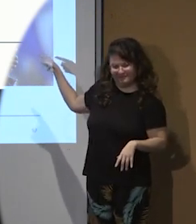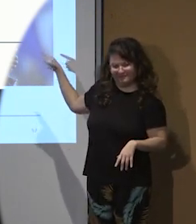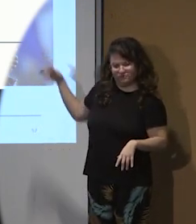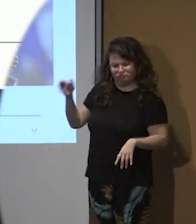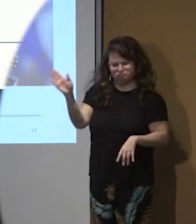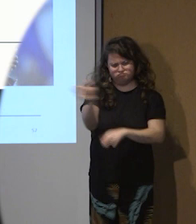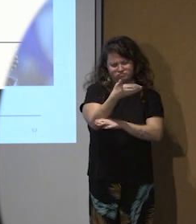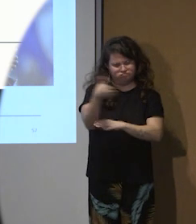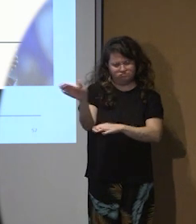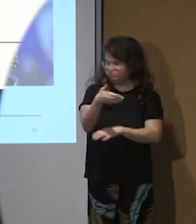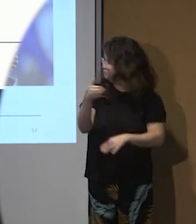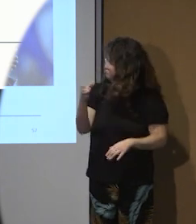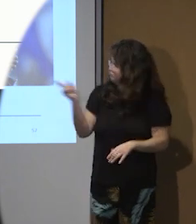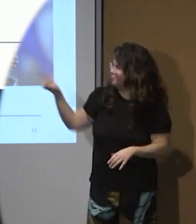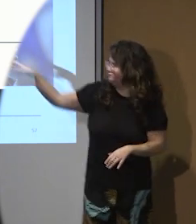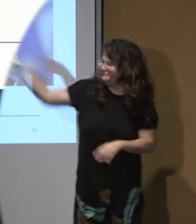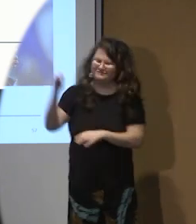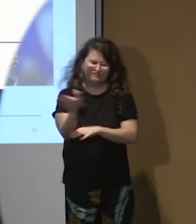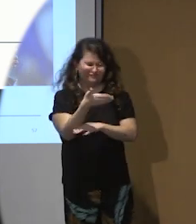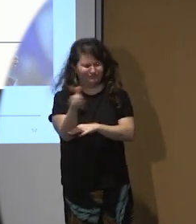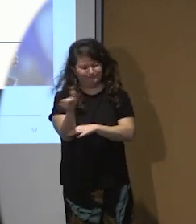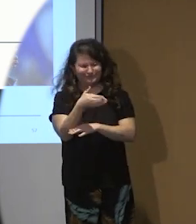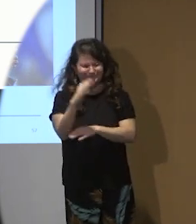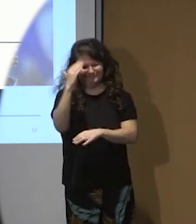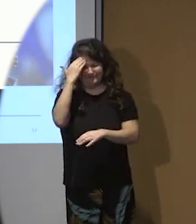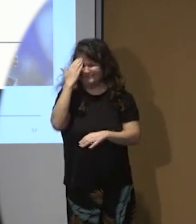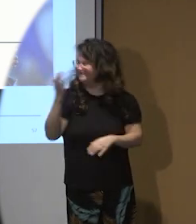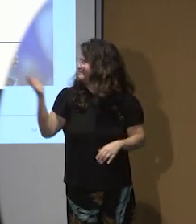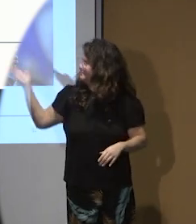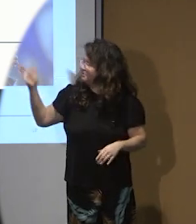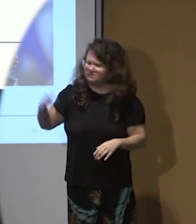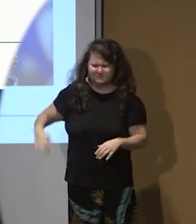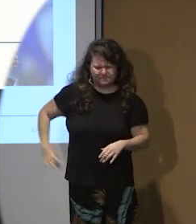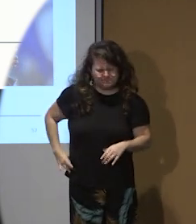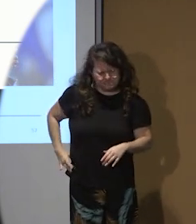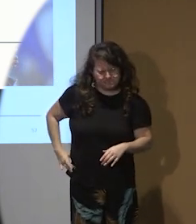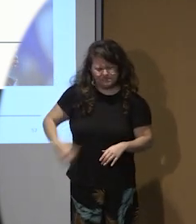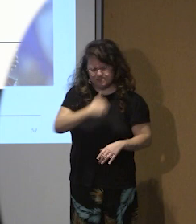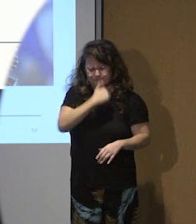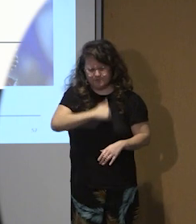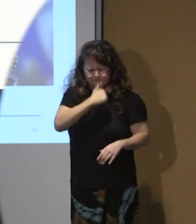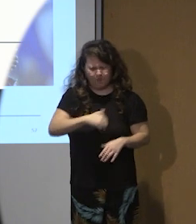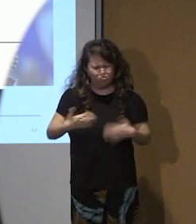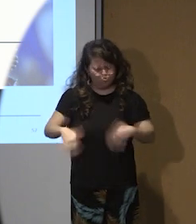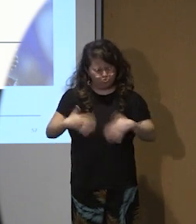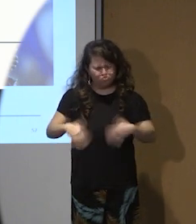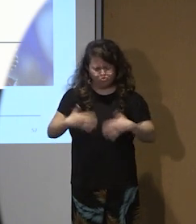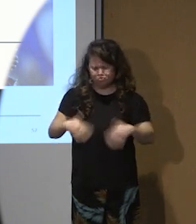tennisman, comme l'indique sa raquette. À 33 ans, il avait des douleurs de hanche qui étaient vraiment très, très importantes. On était déjà passé par